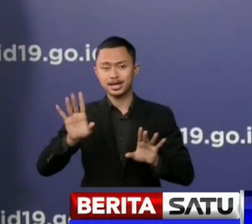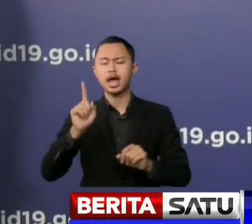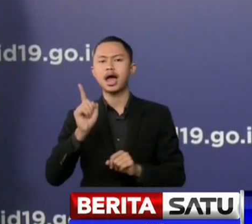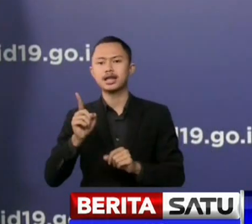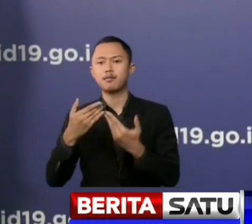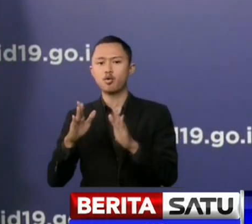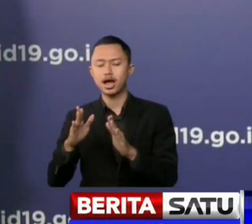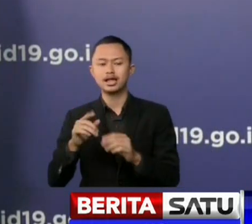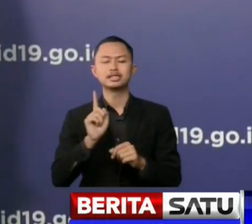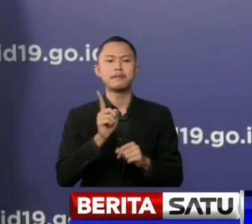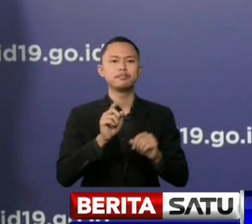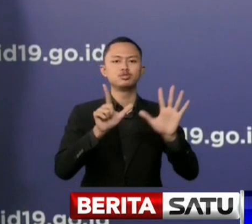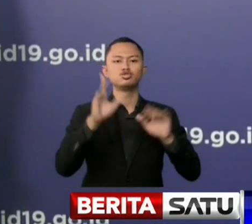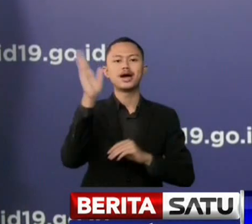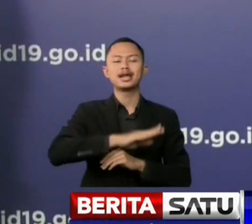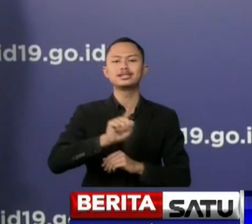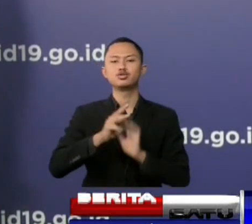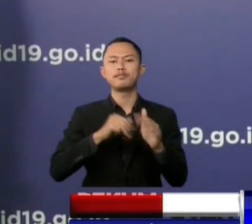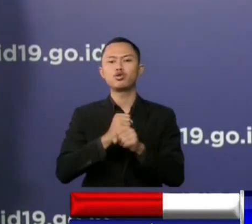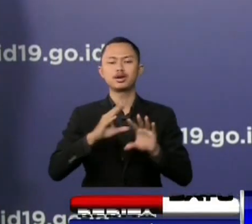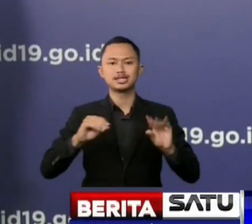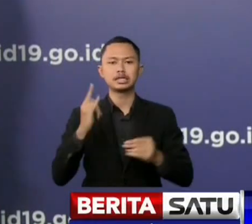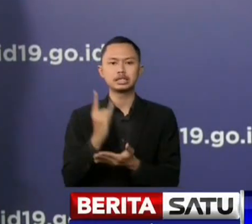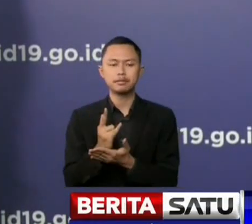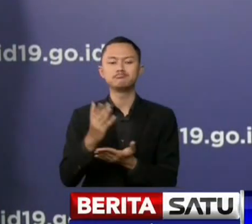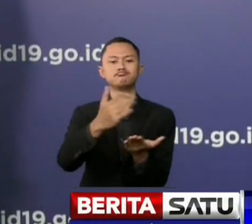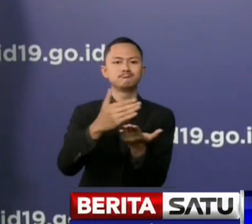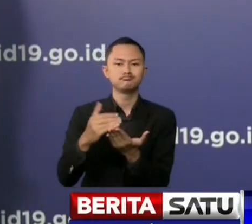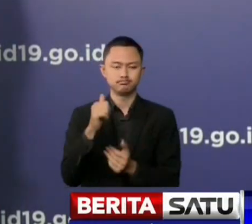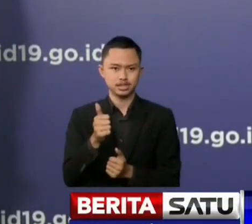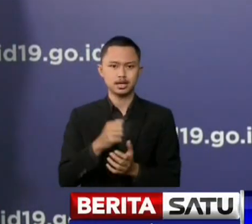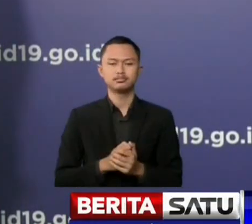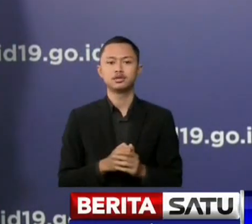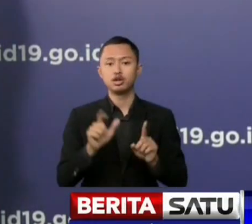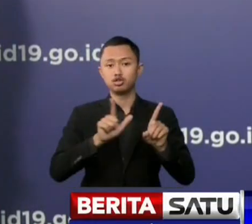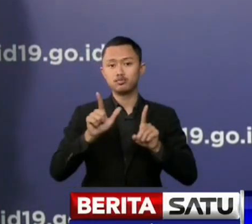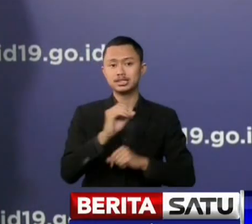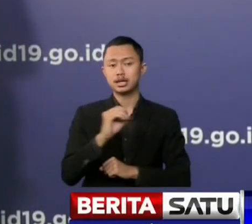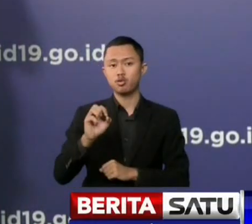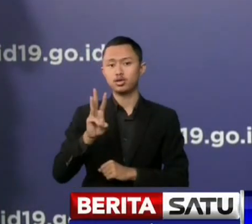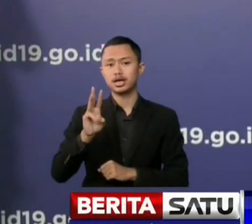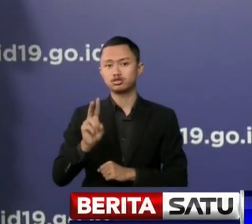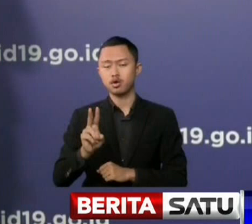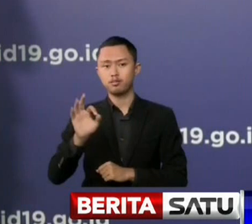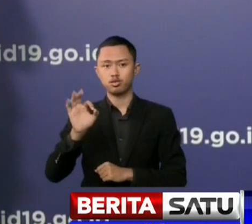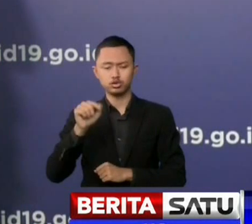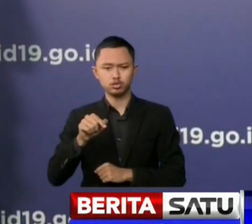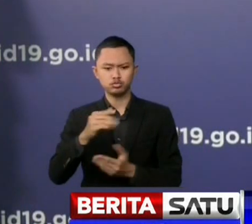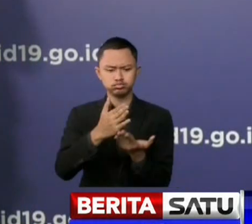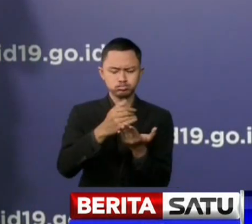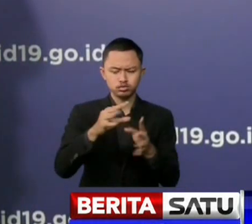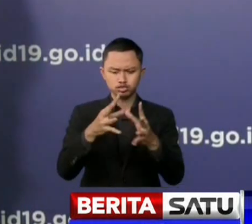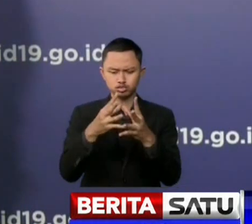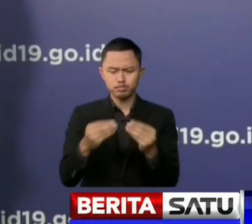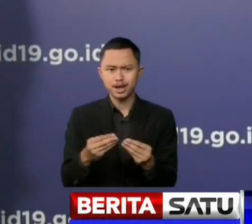operasional selama tujuh hari dalam seminggu Hai dari 17238 nya total yang sudah kita